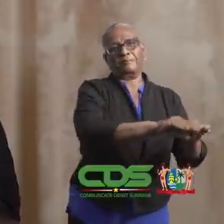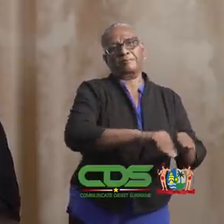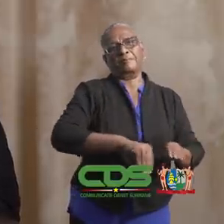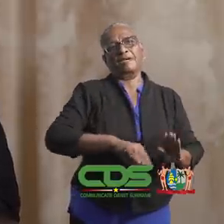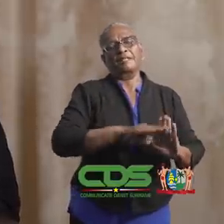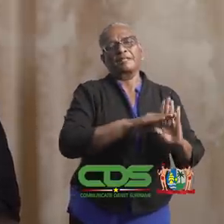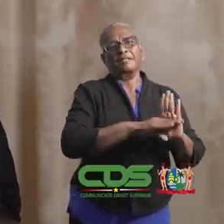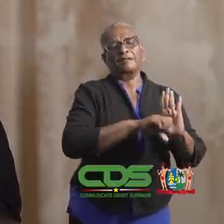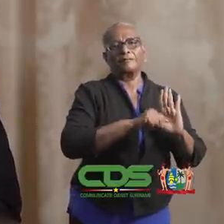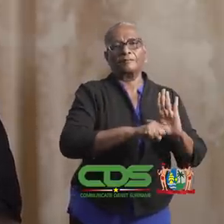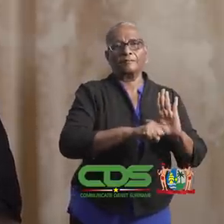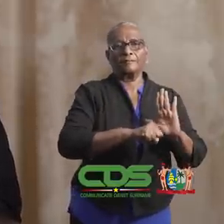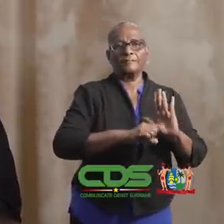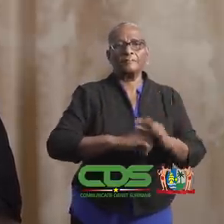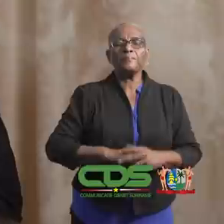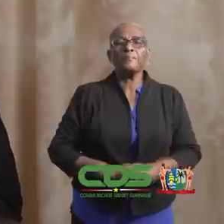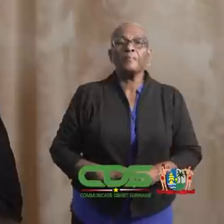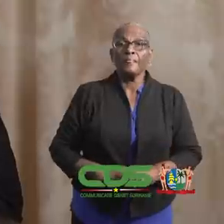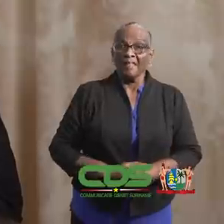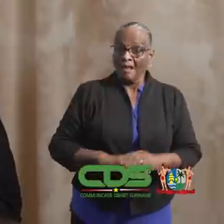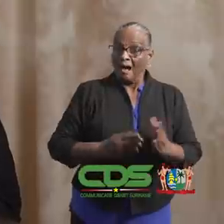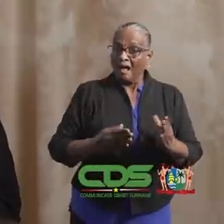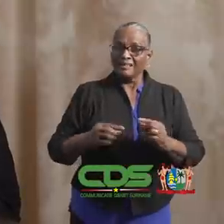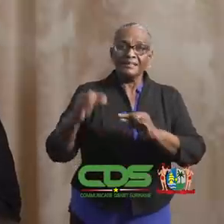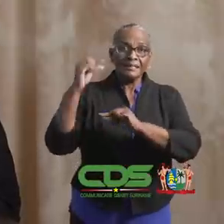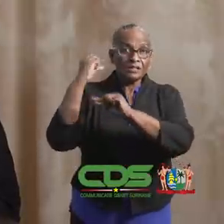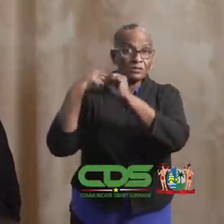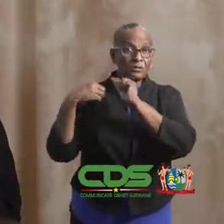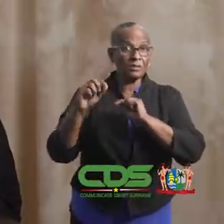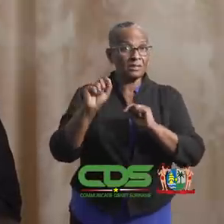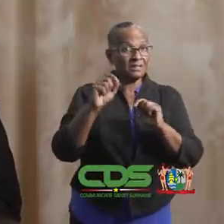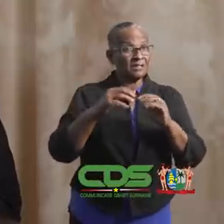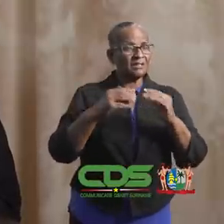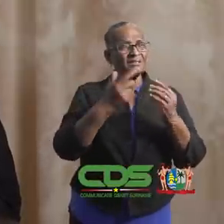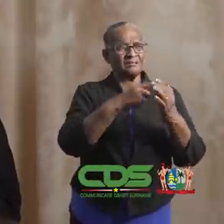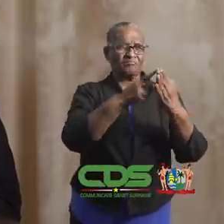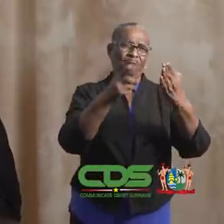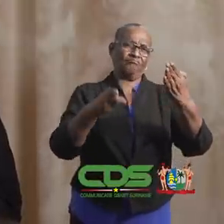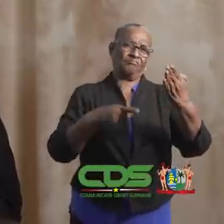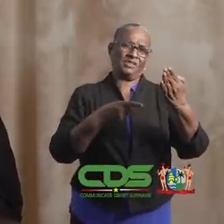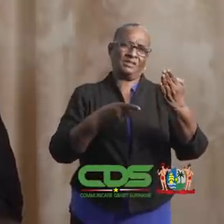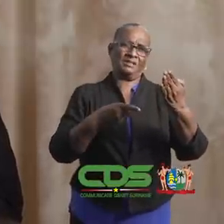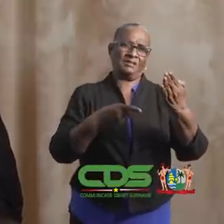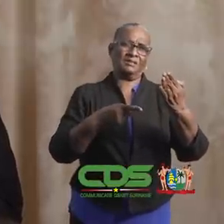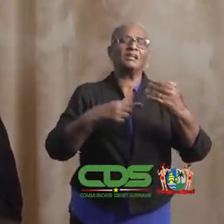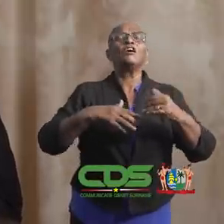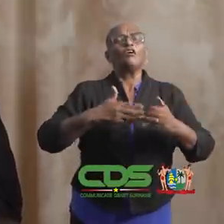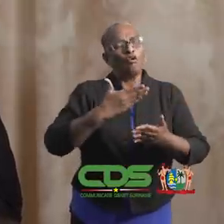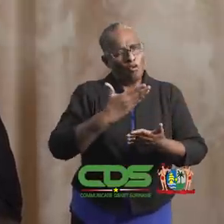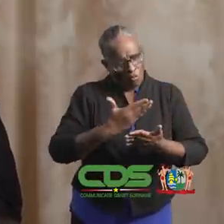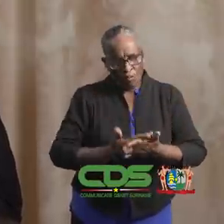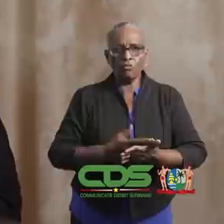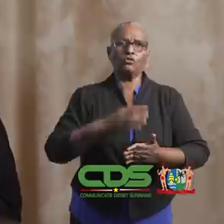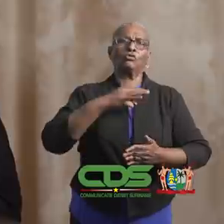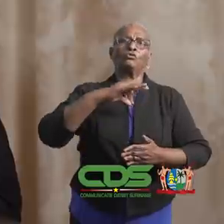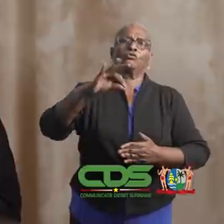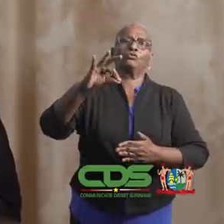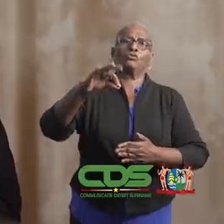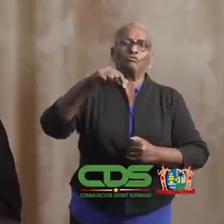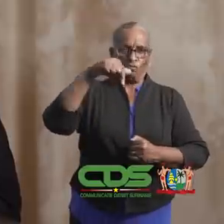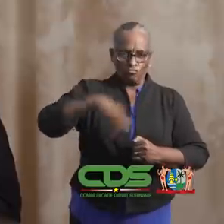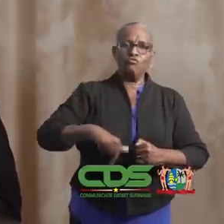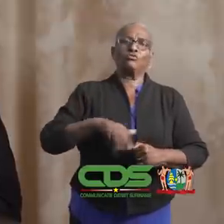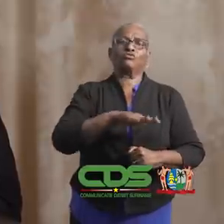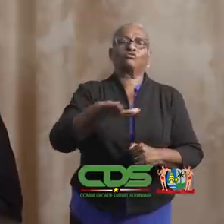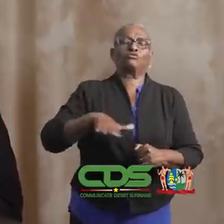te verscherpen. Als we de historische gegevens in beschouwing nemen, geeft dat ons een goede weergave van de huidige